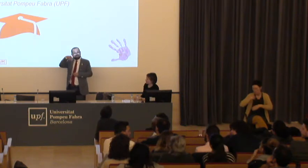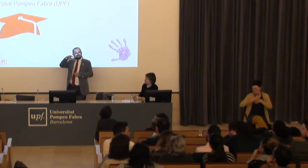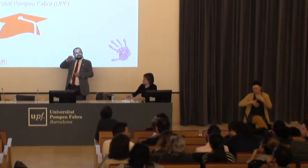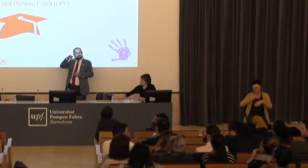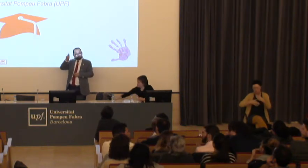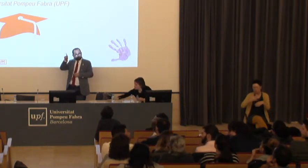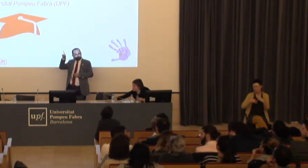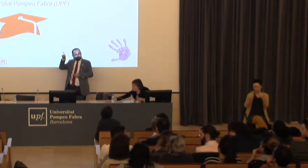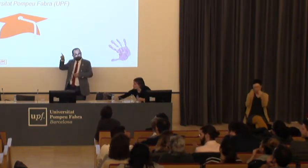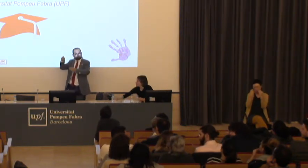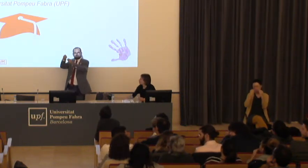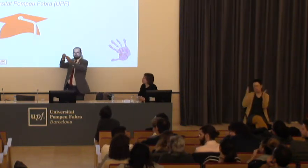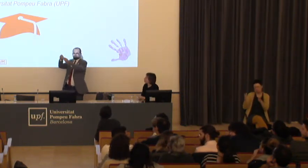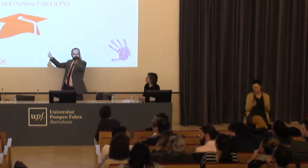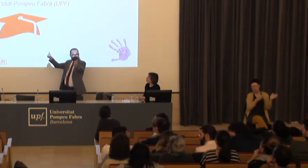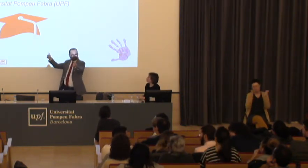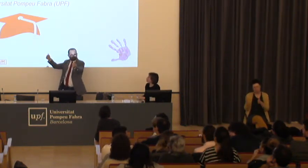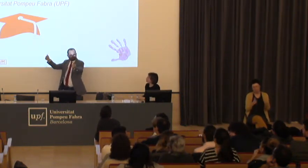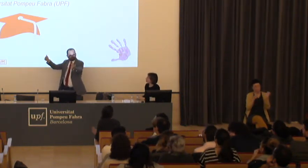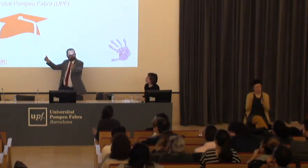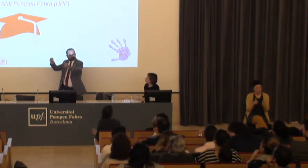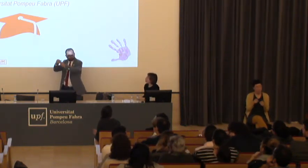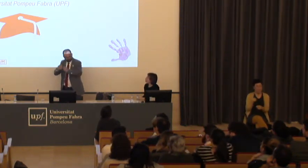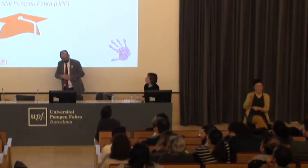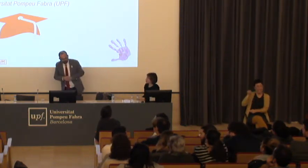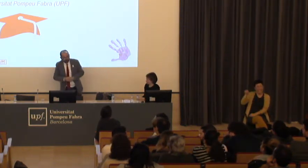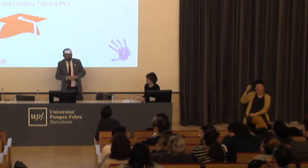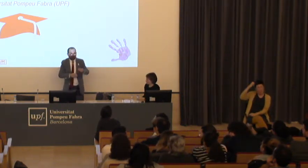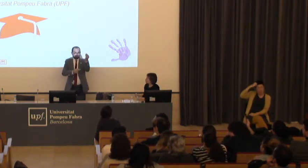seguir. I després l'INCANOP va desaparèixer.